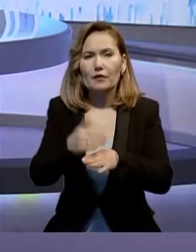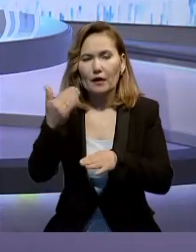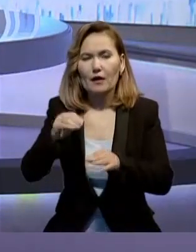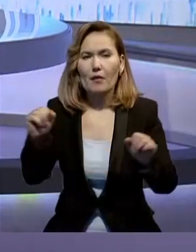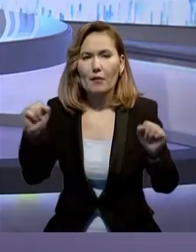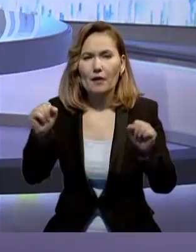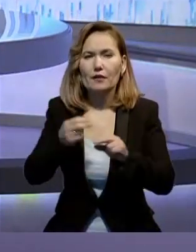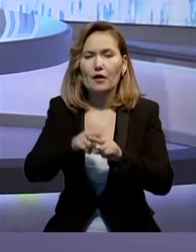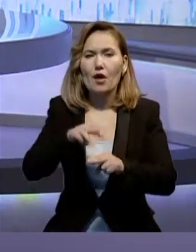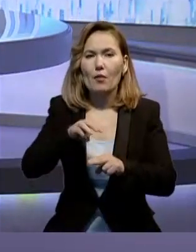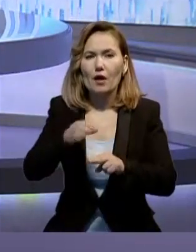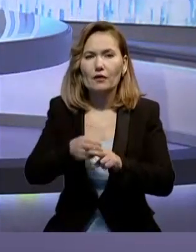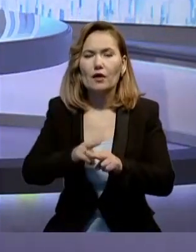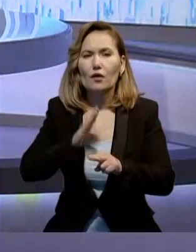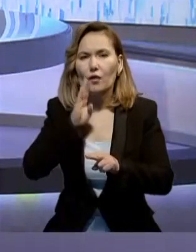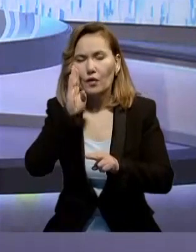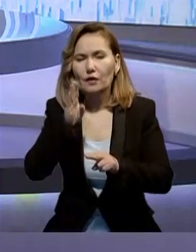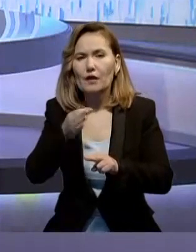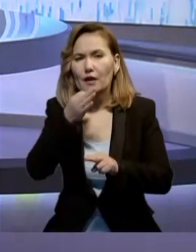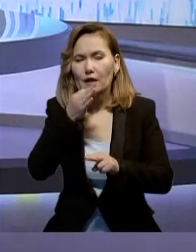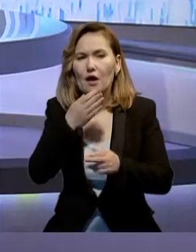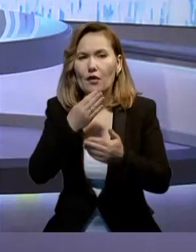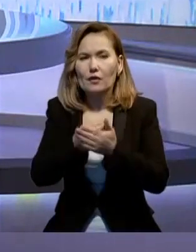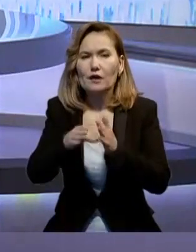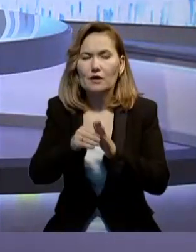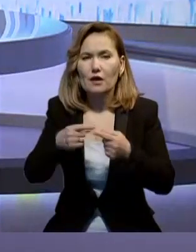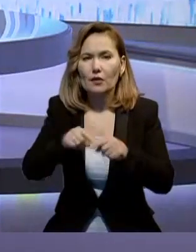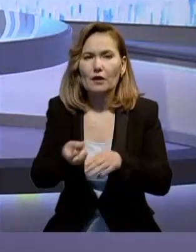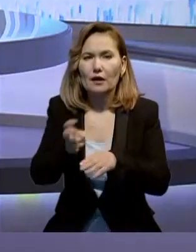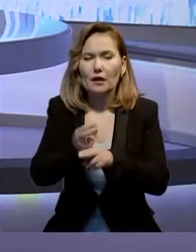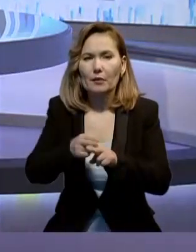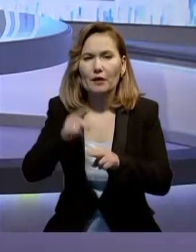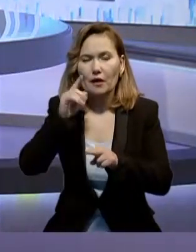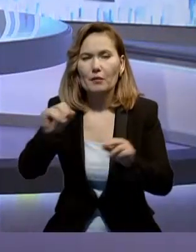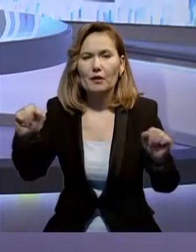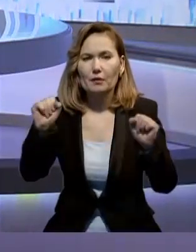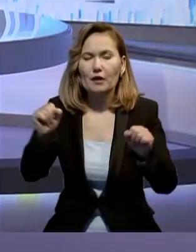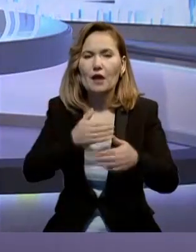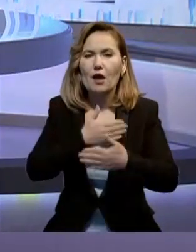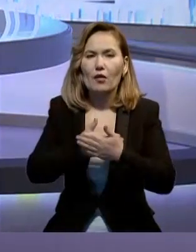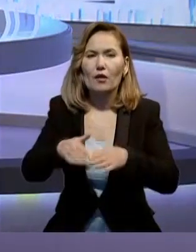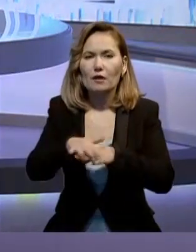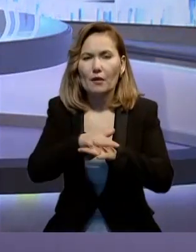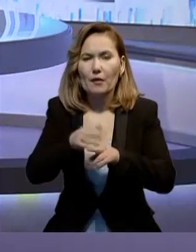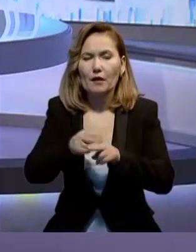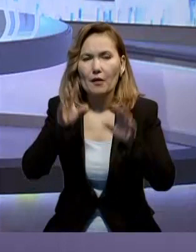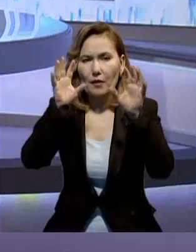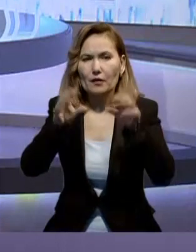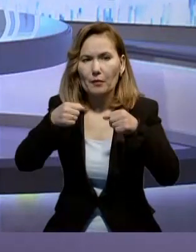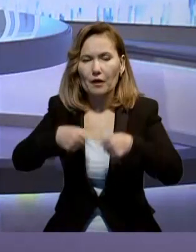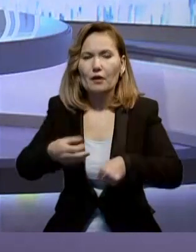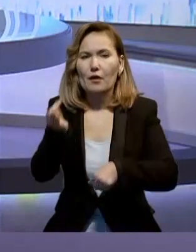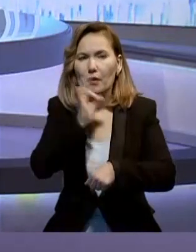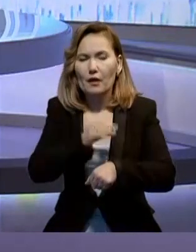пен Дәулет Мұқаев таңертең ерте өз сайлау учаскелеріне барды. Танымал спортшы мен қоғам белсендісі конституциялық